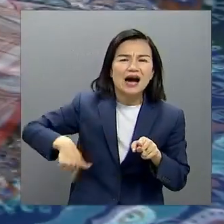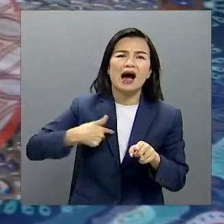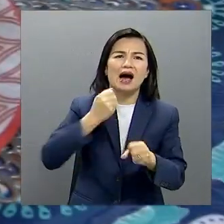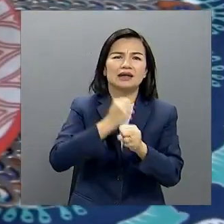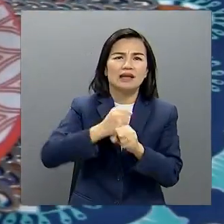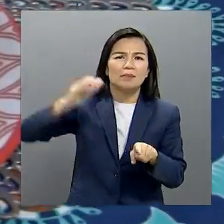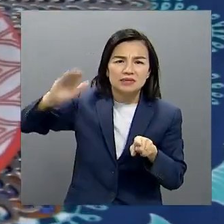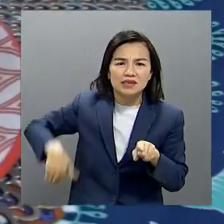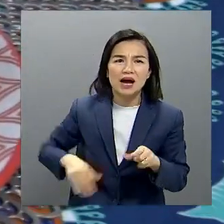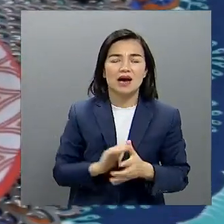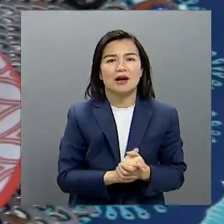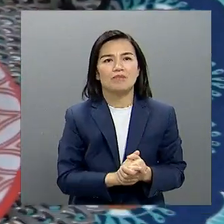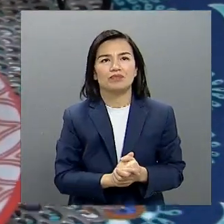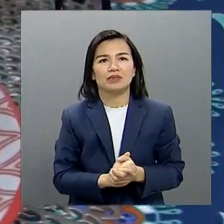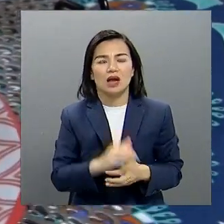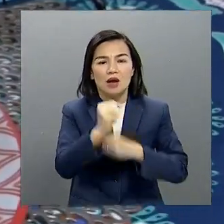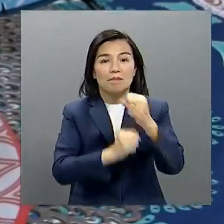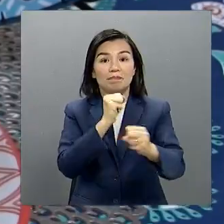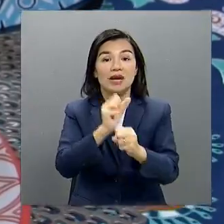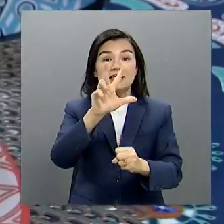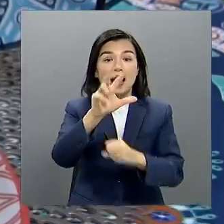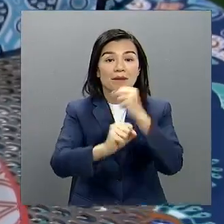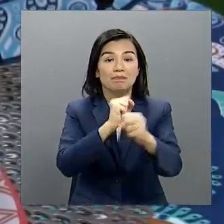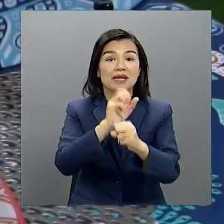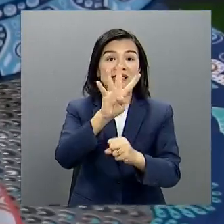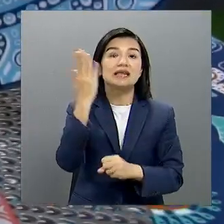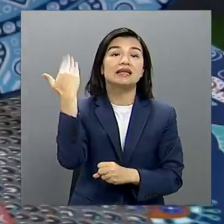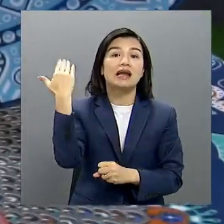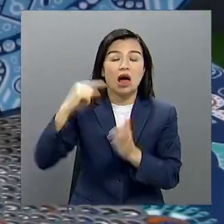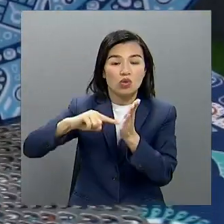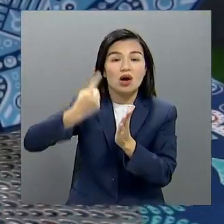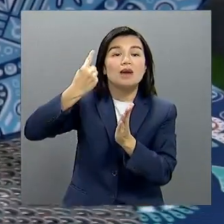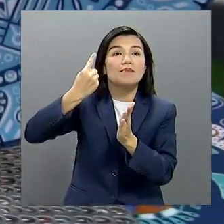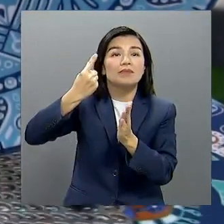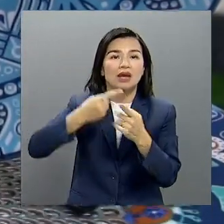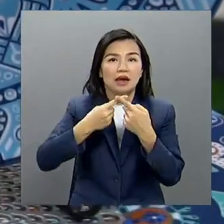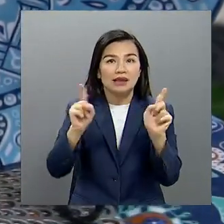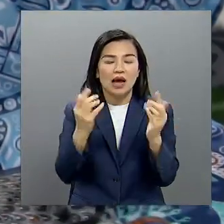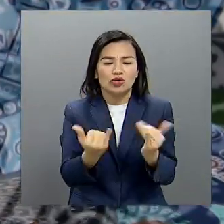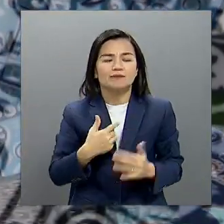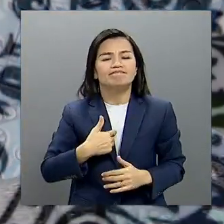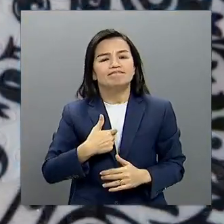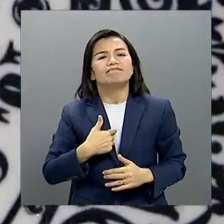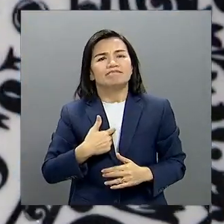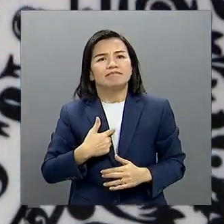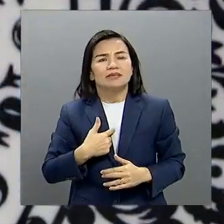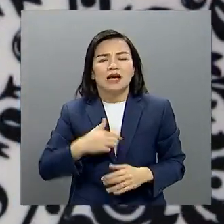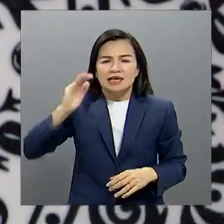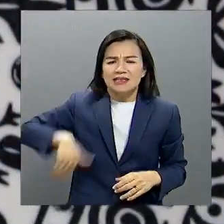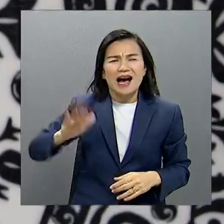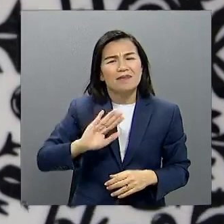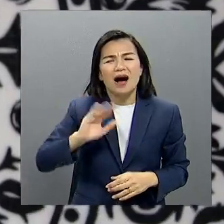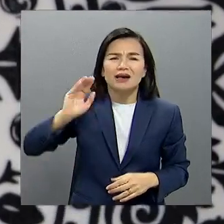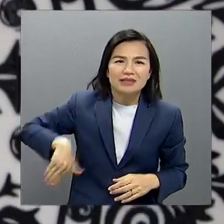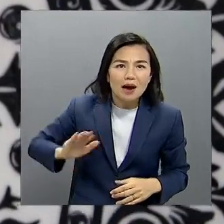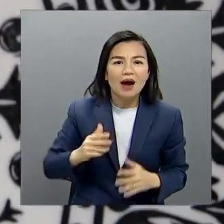ณ3-4 ปีแต่ปรากฏว่าก็ให้กำลังใจตัวเองว่าเอ้ยเราไม่ได้ช้านี่เรากำลังจะเกษียณ